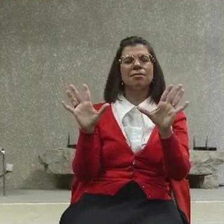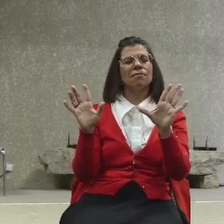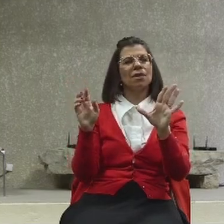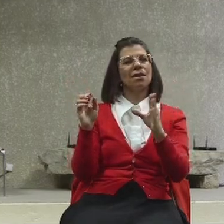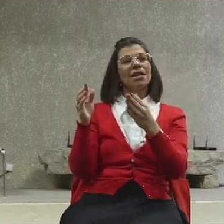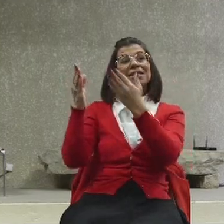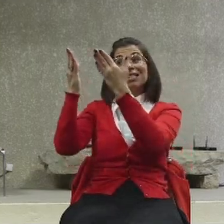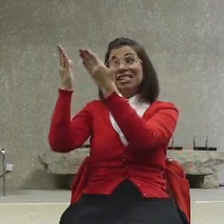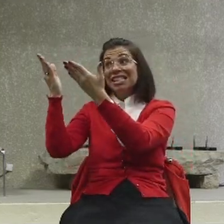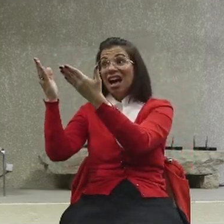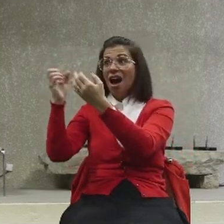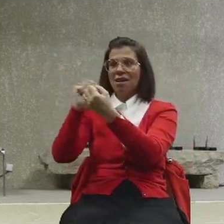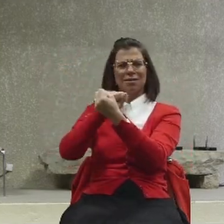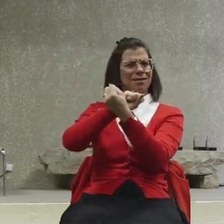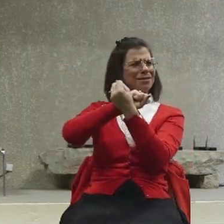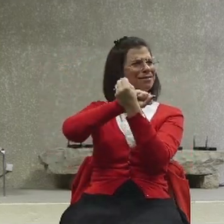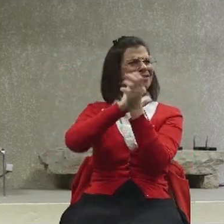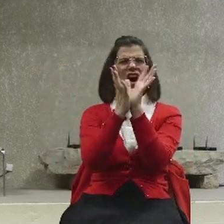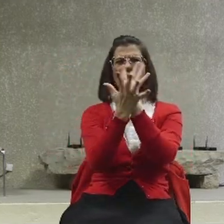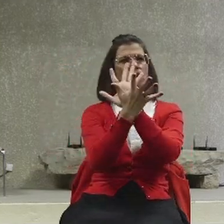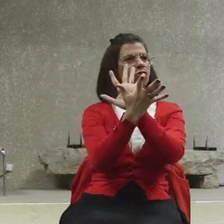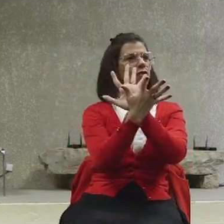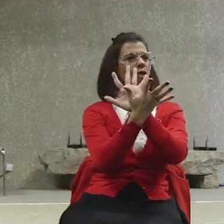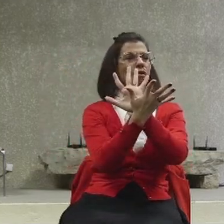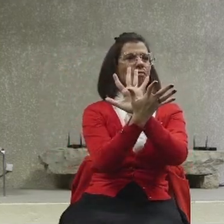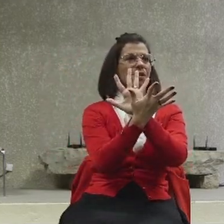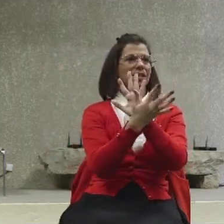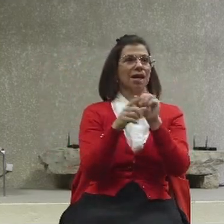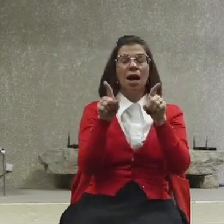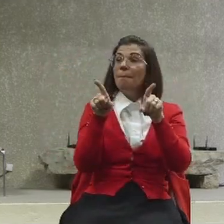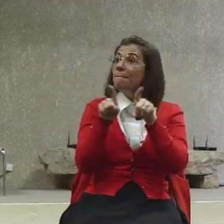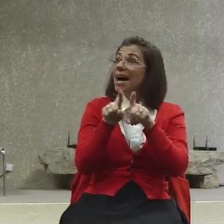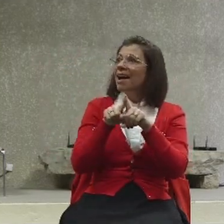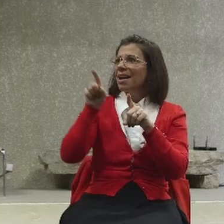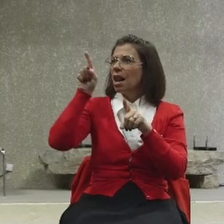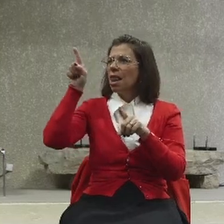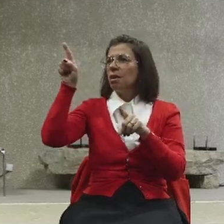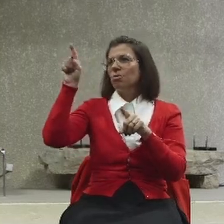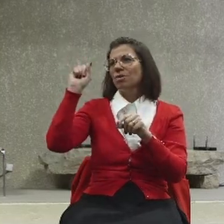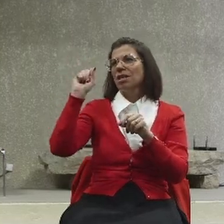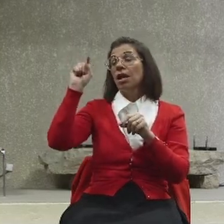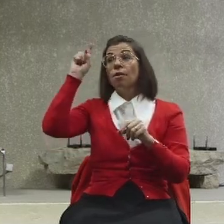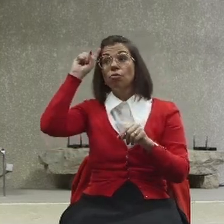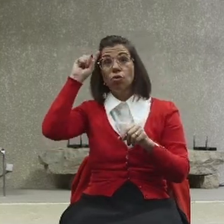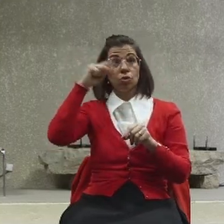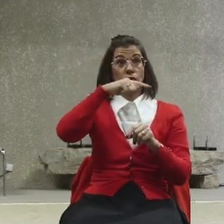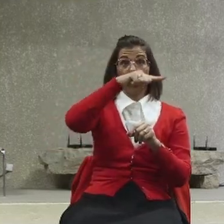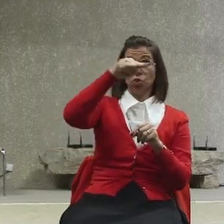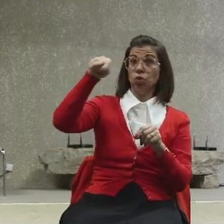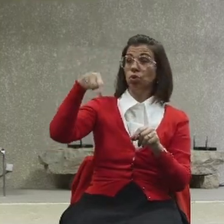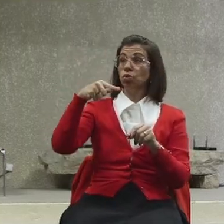Dans les épîtres, après sa résurrection, il est appelé Jésus-Christ. Il est le Christ ressuscité.